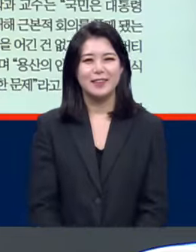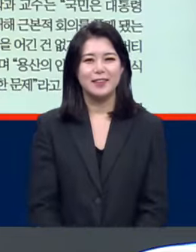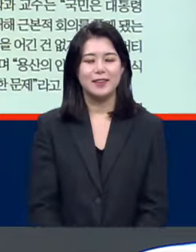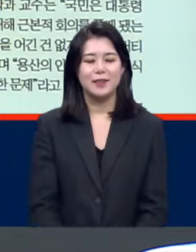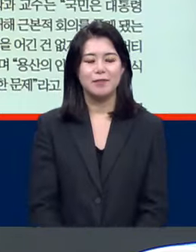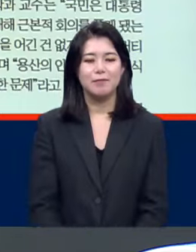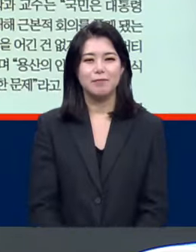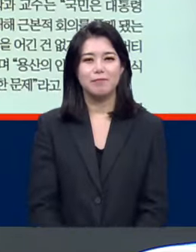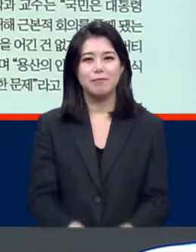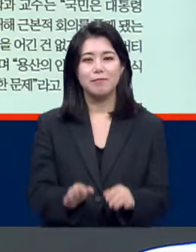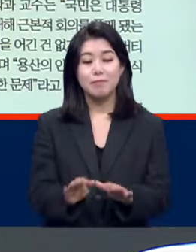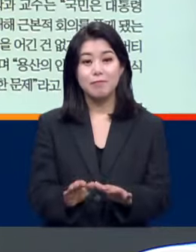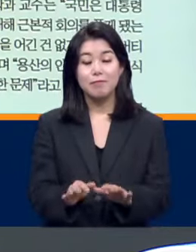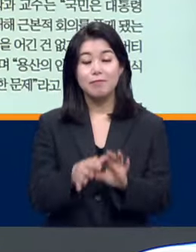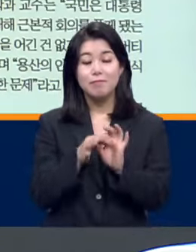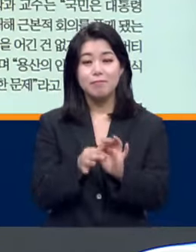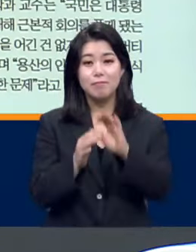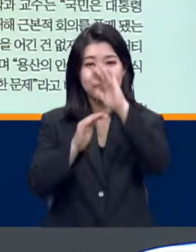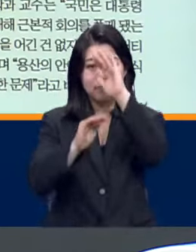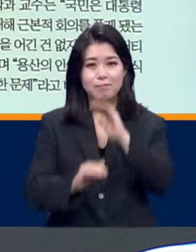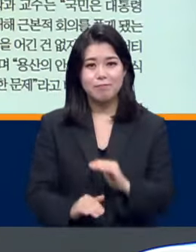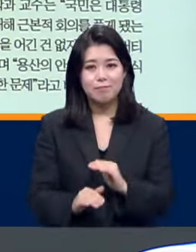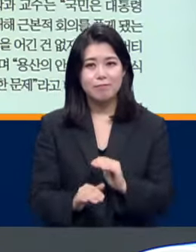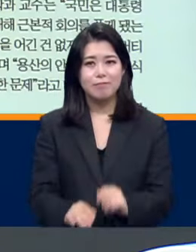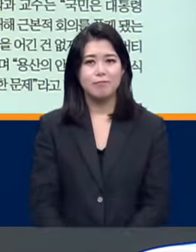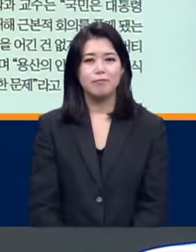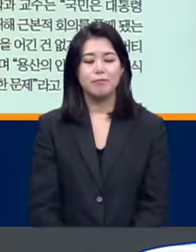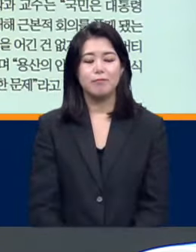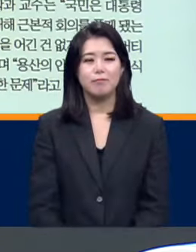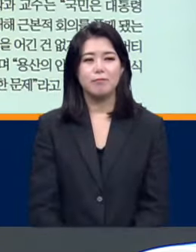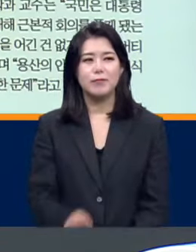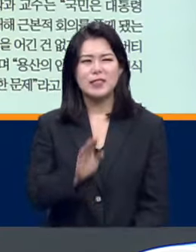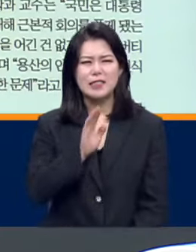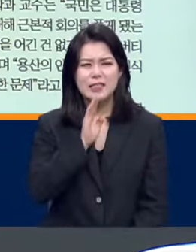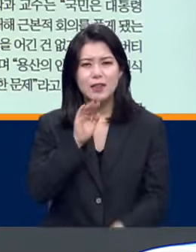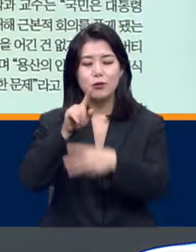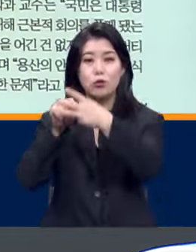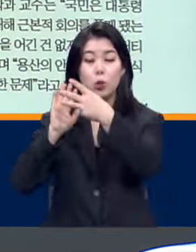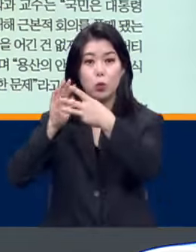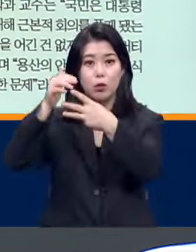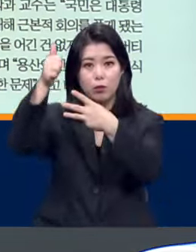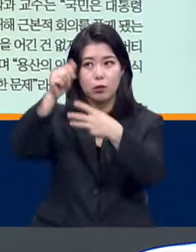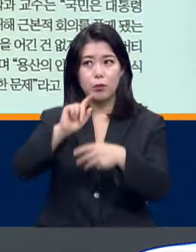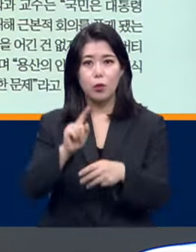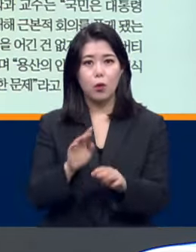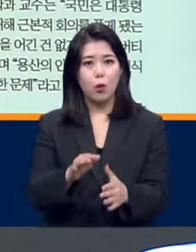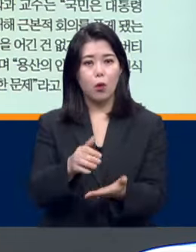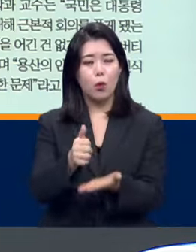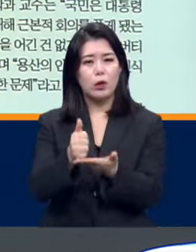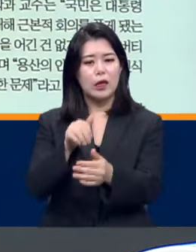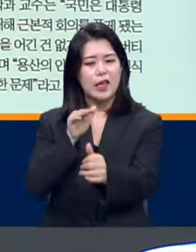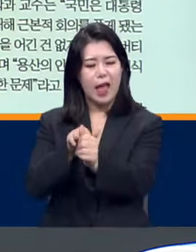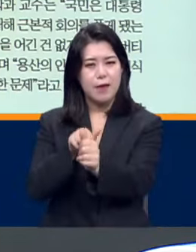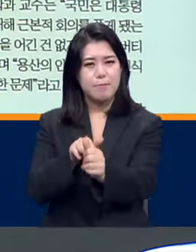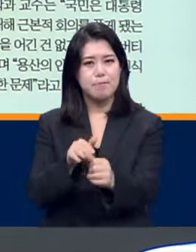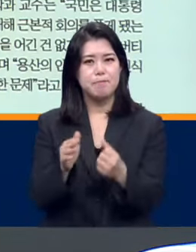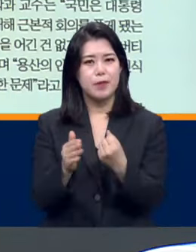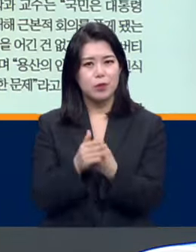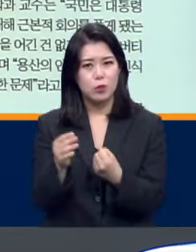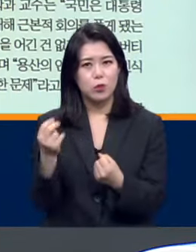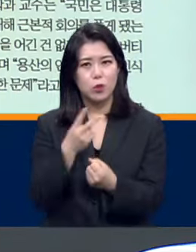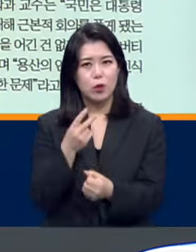나왔는데 관련해서 사실 실제로 그러면은 윤 대통령이 뭐 어떤 공천에 개입을 해서 그래서